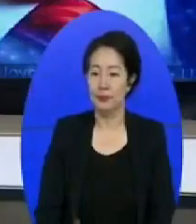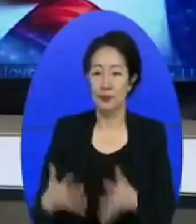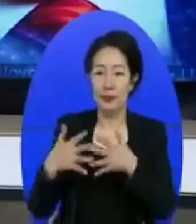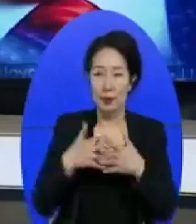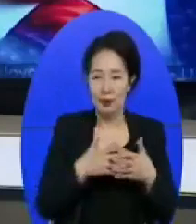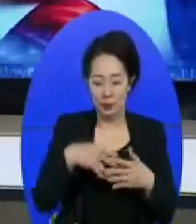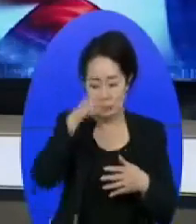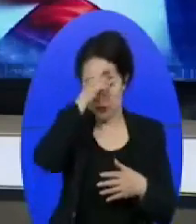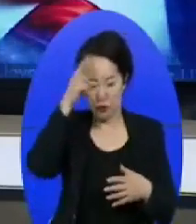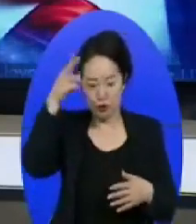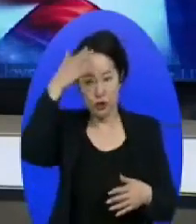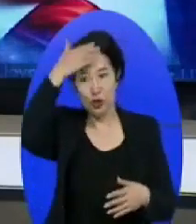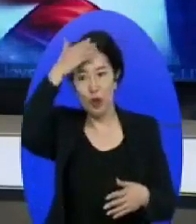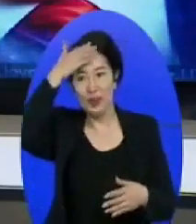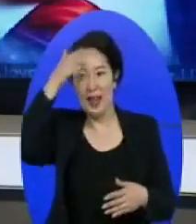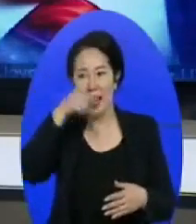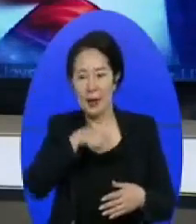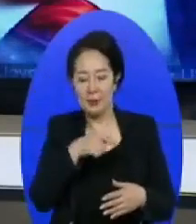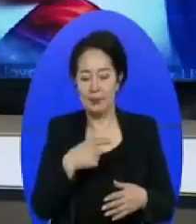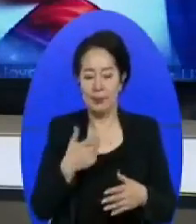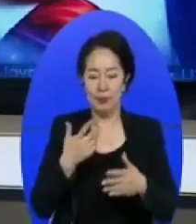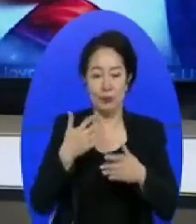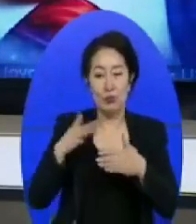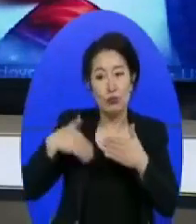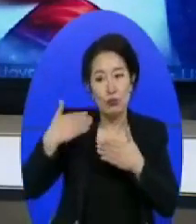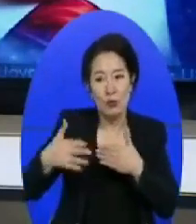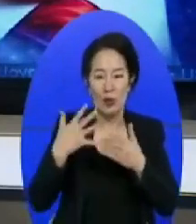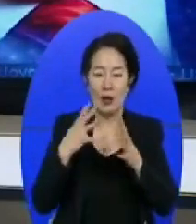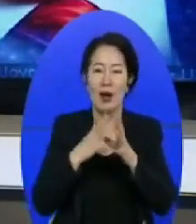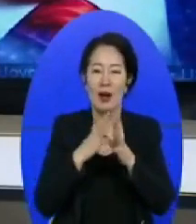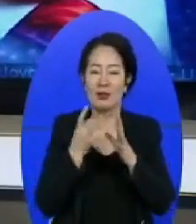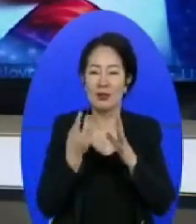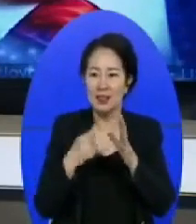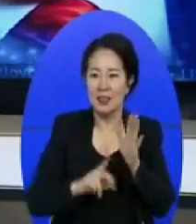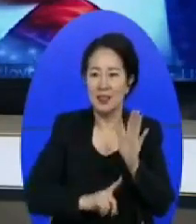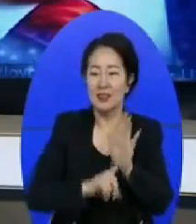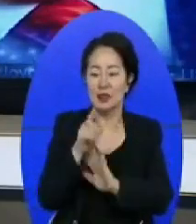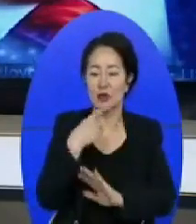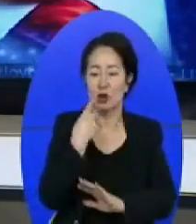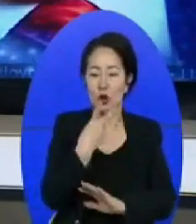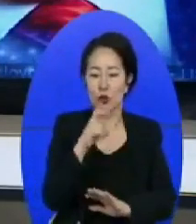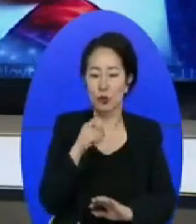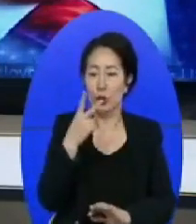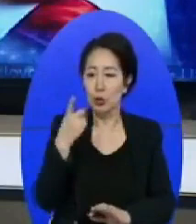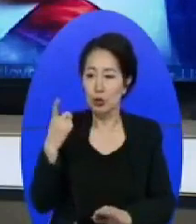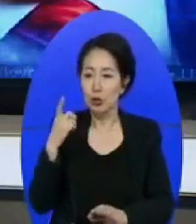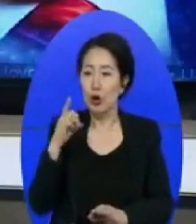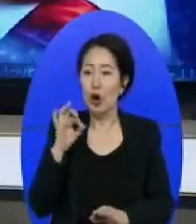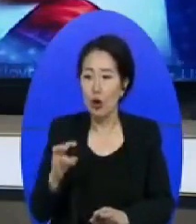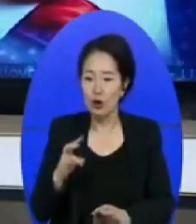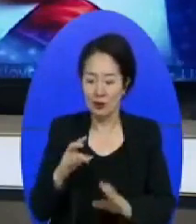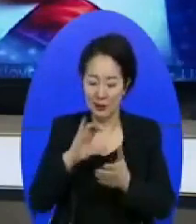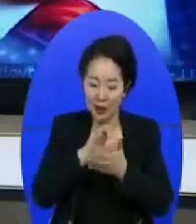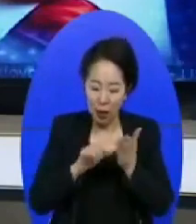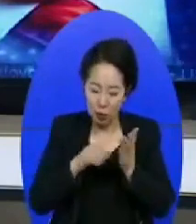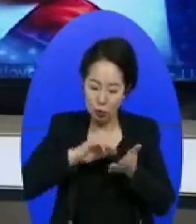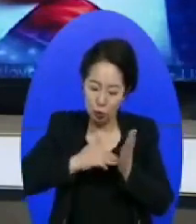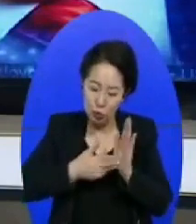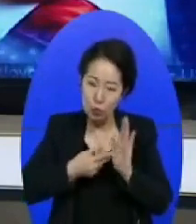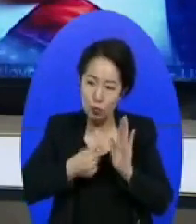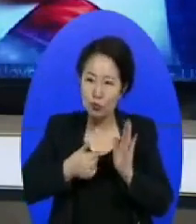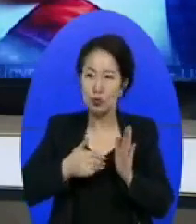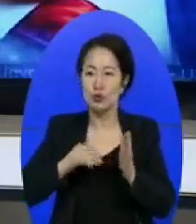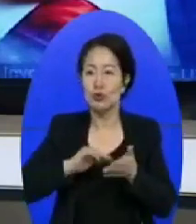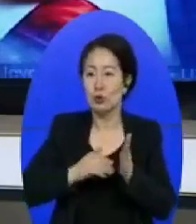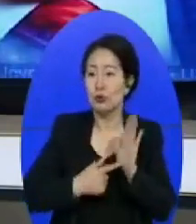Америкийн нэгдсэн улсын ерөнхийлөгч Дональд Трамп ирэх 10 дугаар сард эхлэх 2021 оны санхүүгийн жилийн төсвийн төлөвлөгөө өчигдөр танилцууллаа. За